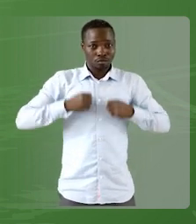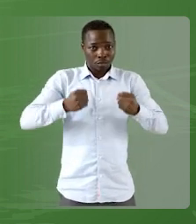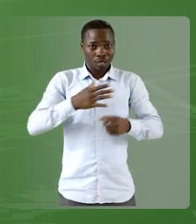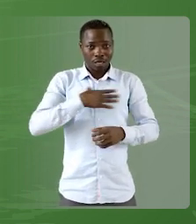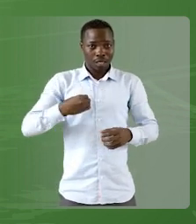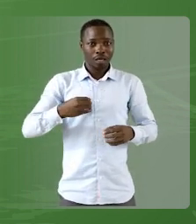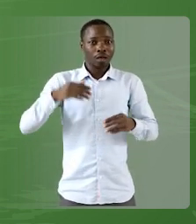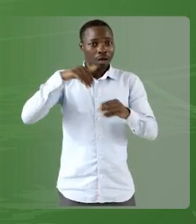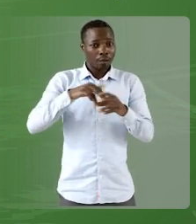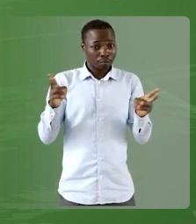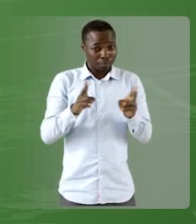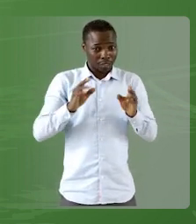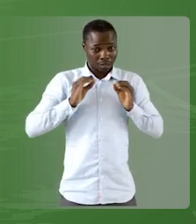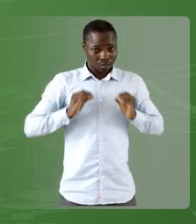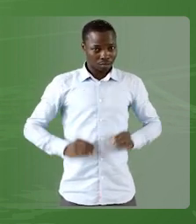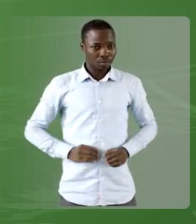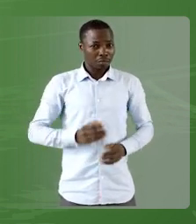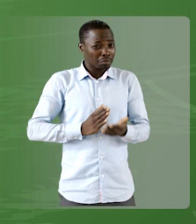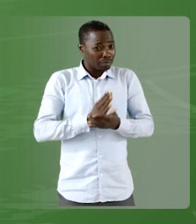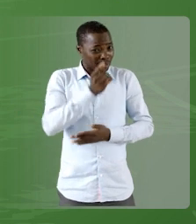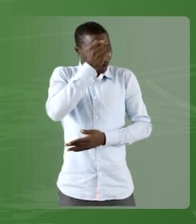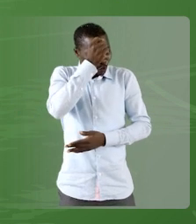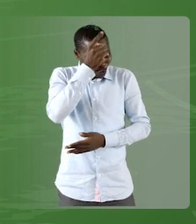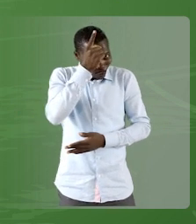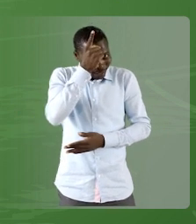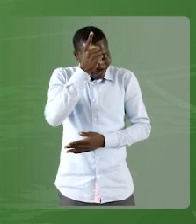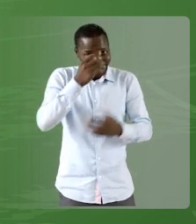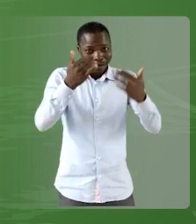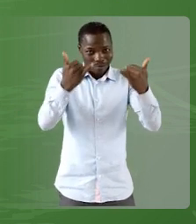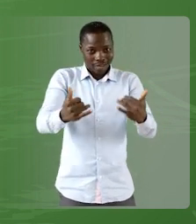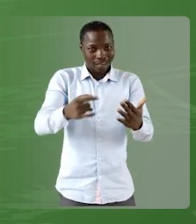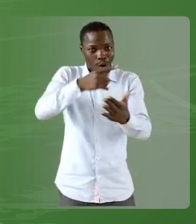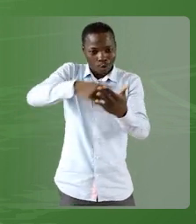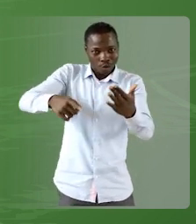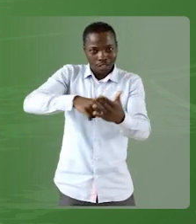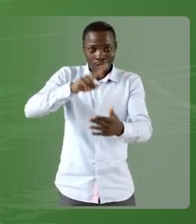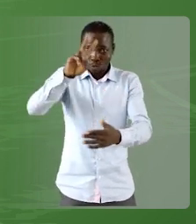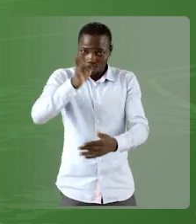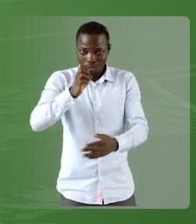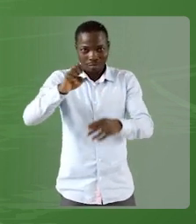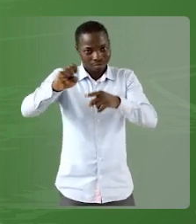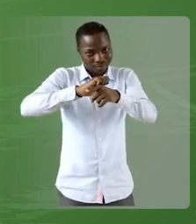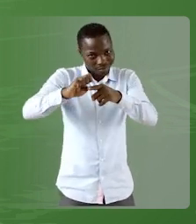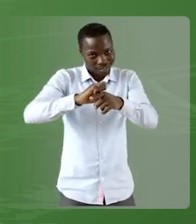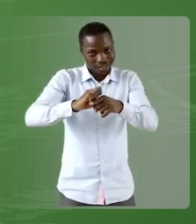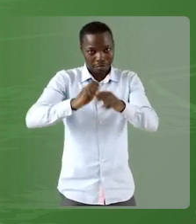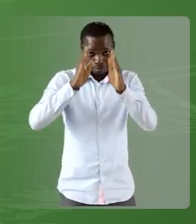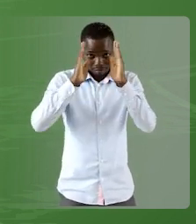micro-organismes. C'est bien saisi. Nous passons maintenant à l'exercice 2.